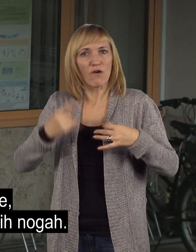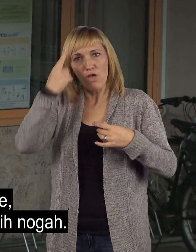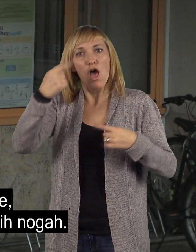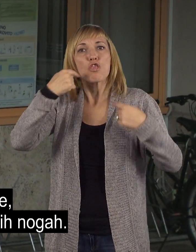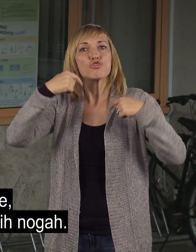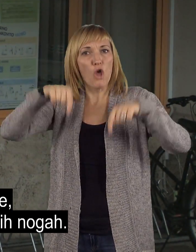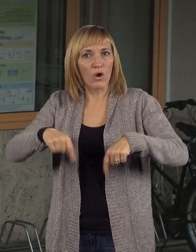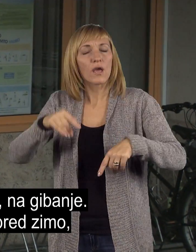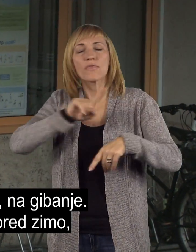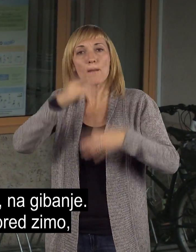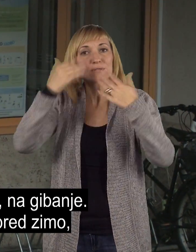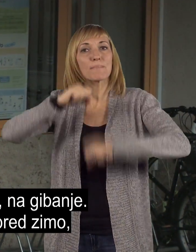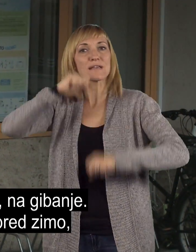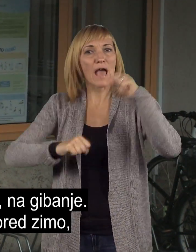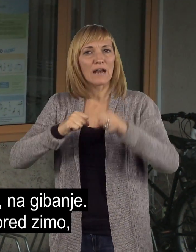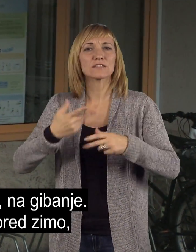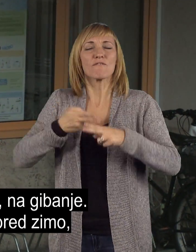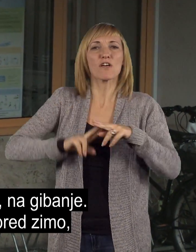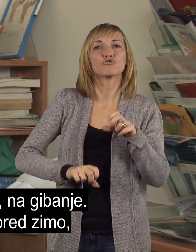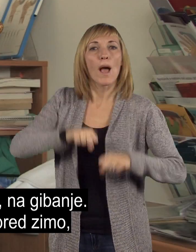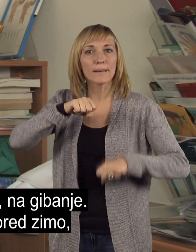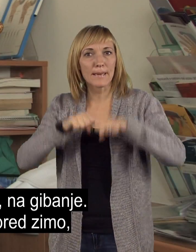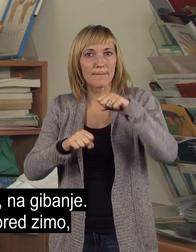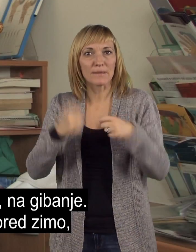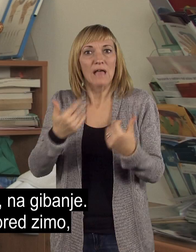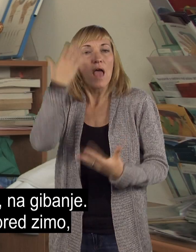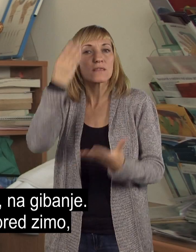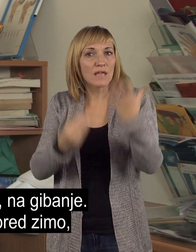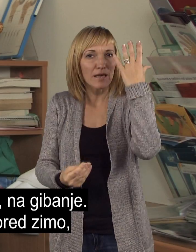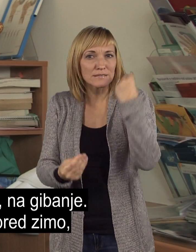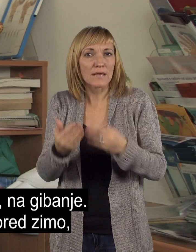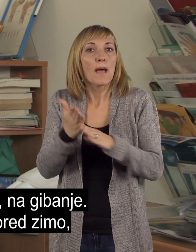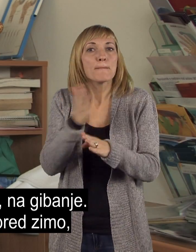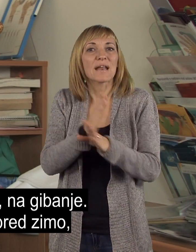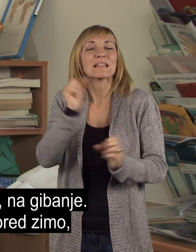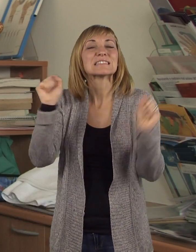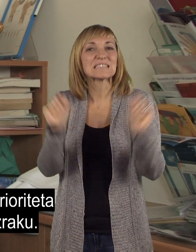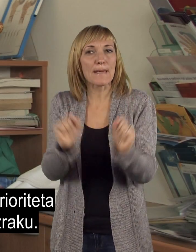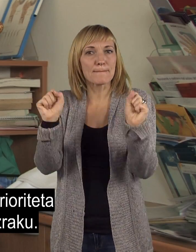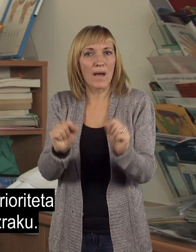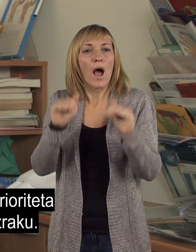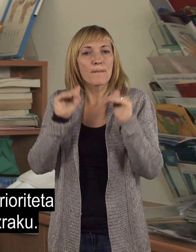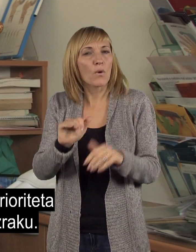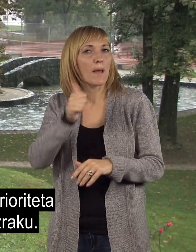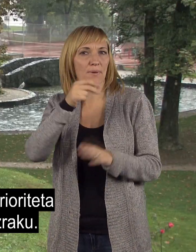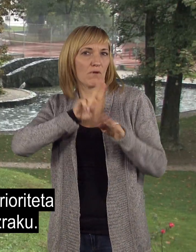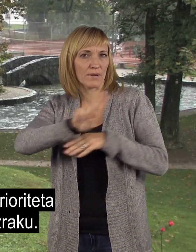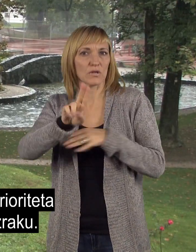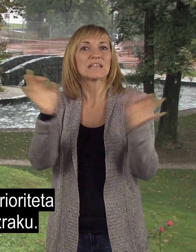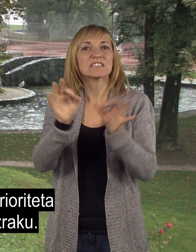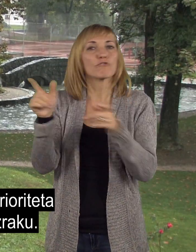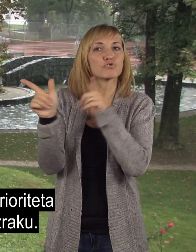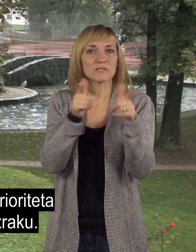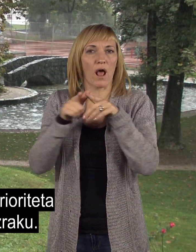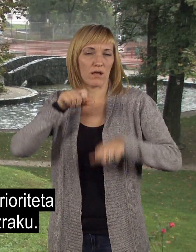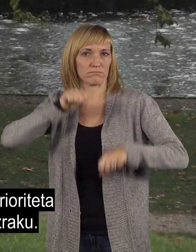v nogah, ne pozabimo na rekreacijo, na gibanje. V tem jesenskem času pred zimo na vsak način naj bo prioriteta gibanje